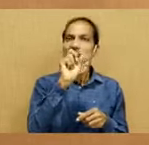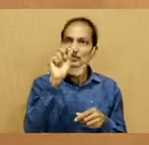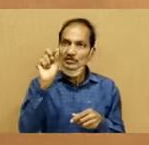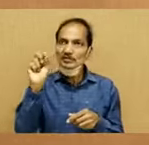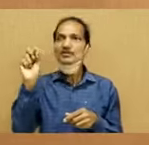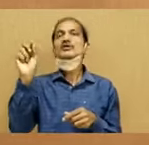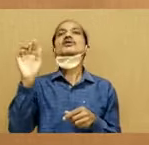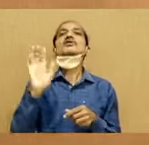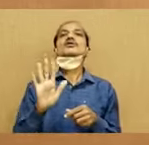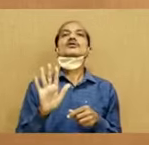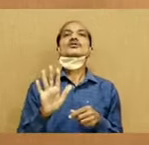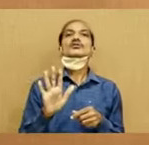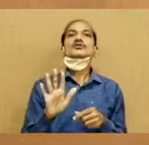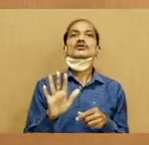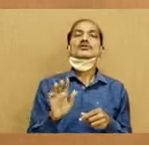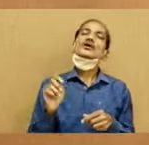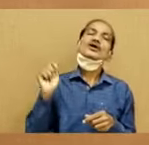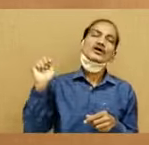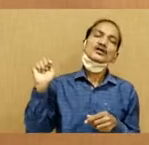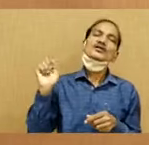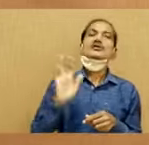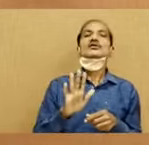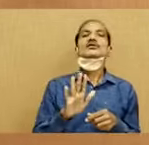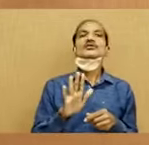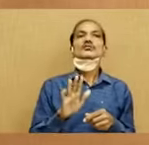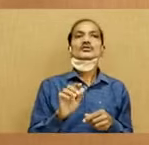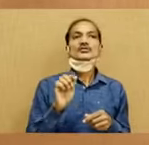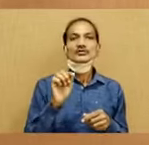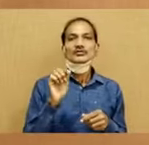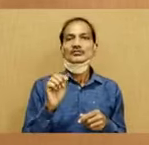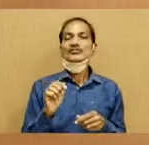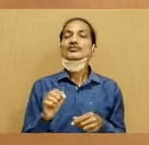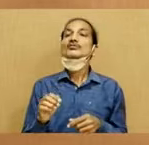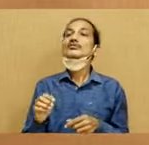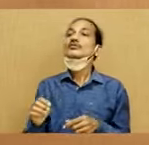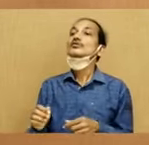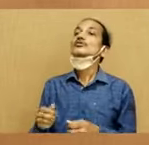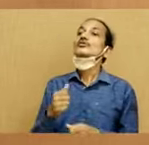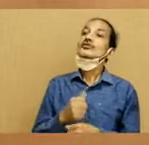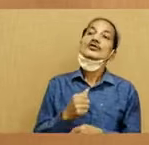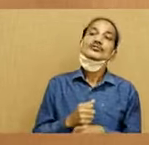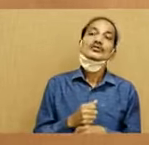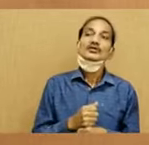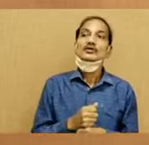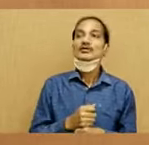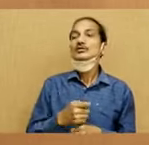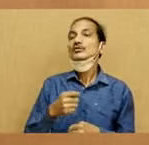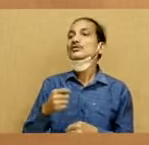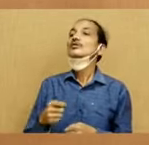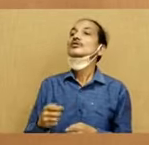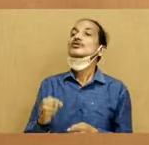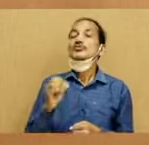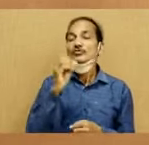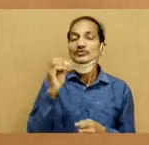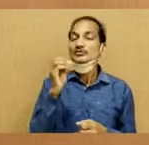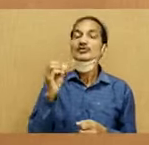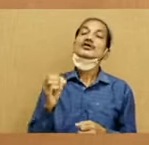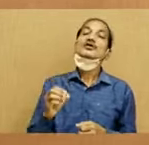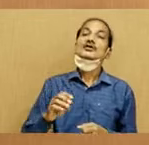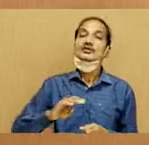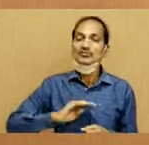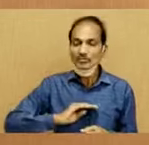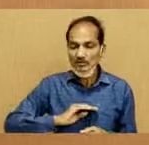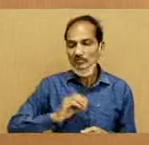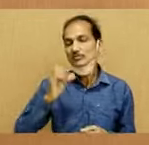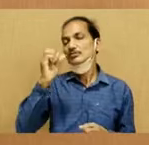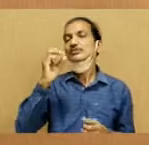ଗୋଟିଏ ଫିଲୋସଫି ବୋଲି, ଯେଉଁଟା ଓଡ଼ିଶା ରାଜ୍ୟ ସରକାର ମାନ୍ୟବର ମୁଖ୍ୟମନ୍ତ୍ରୀଙ୍କ ନିର୍ଦ୍ଦେଶ ଅନୁଯାୟୀ ସେଟାକୁ ସେମାନେ